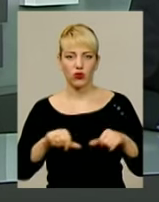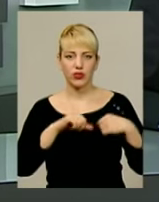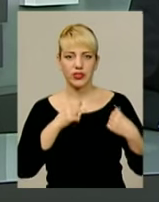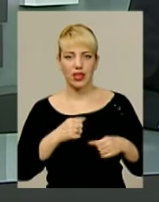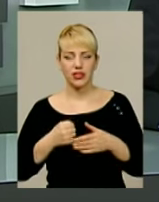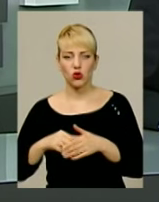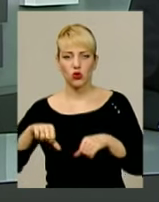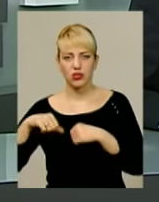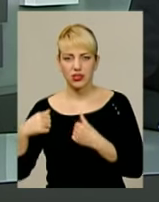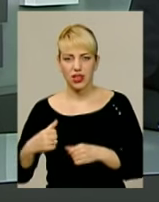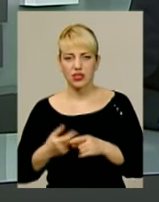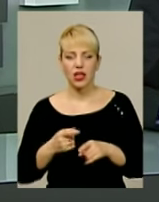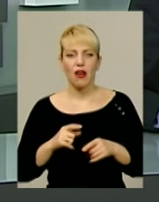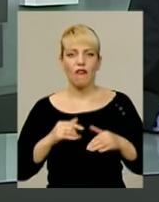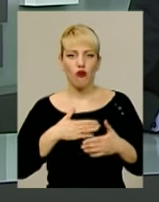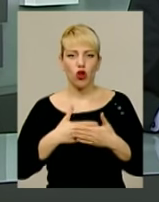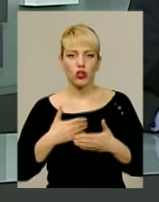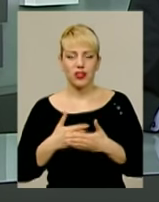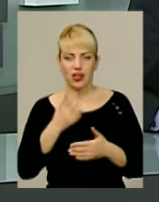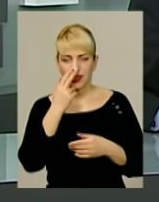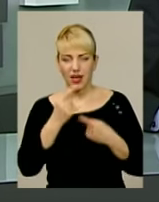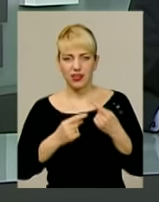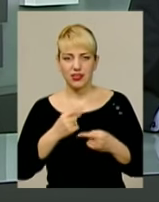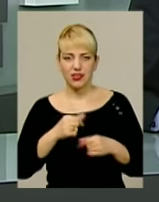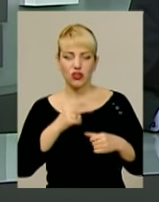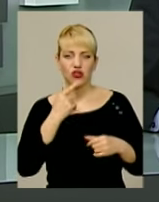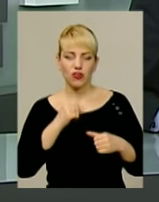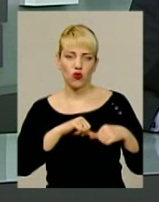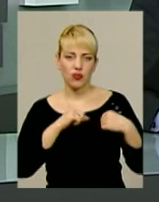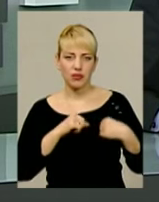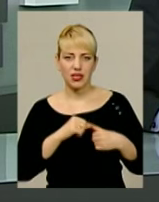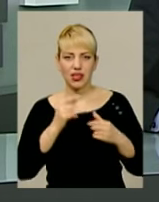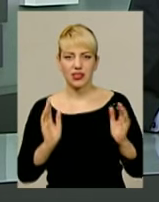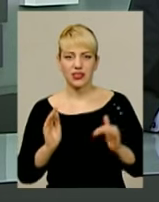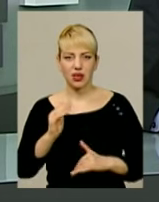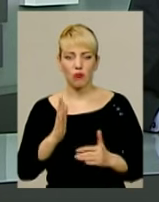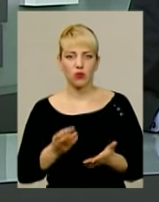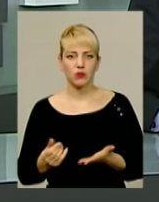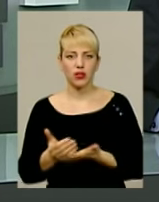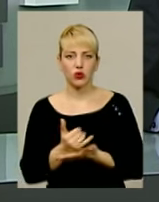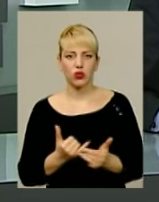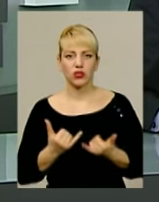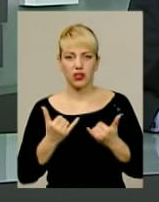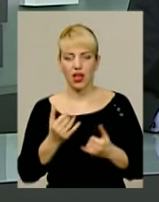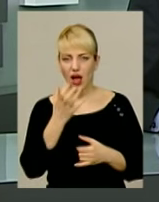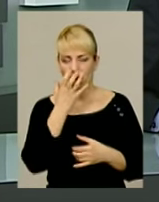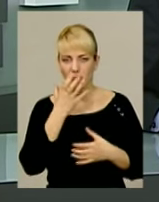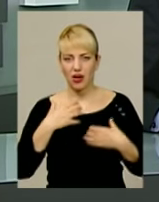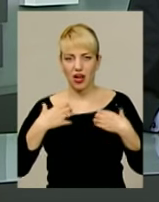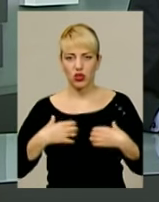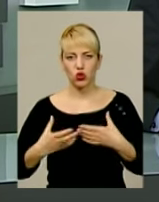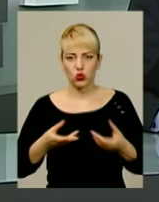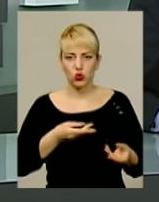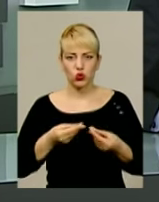Цього року волонтери традиційно з червоними сердечками та скриньками збиратимуть кошти на апарат штучної вентиляції легень для